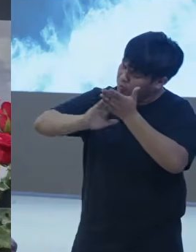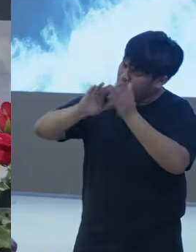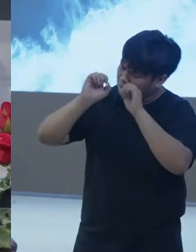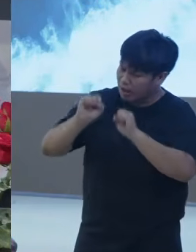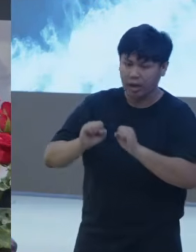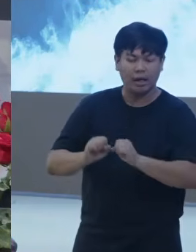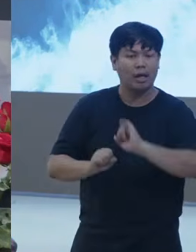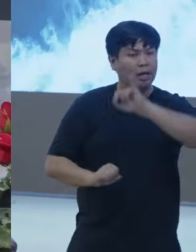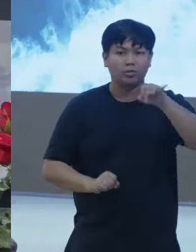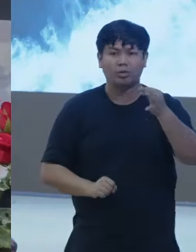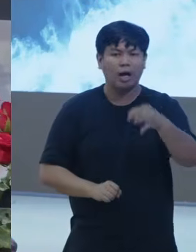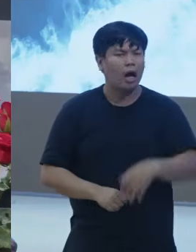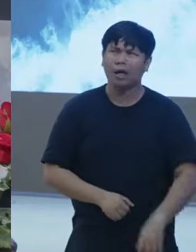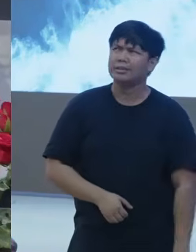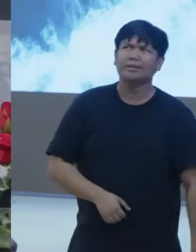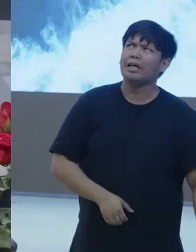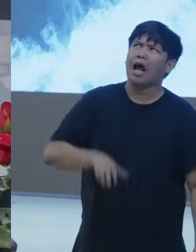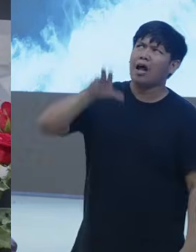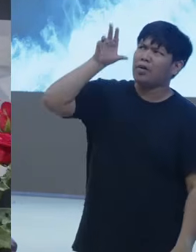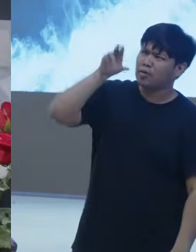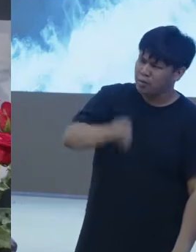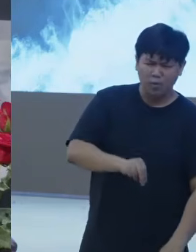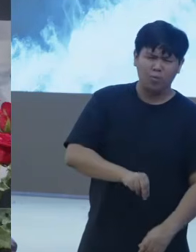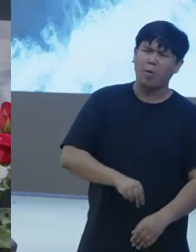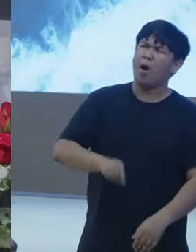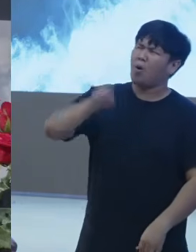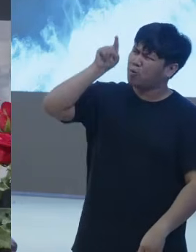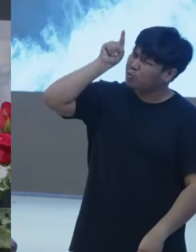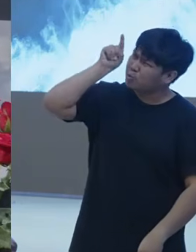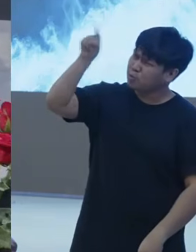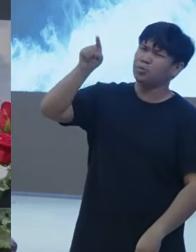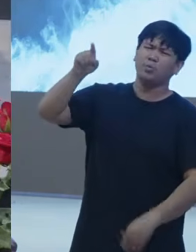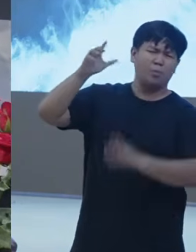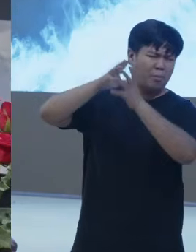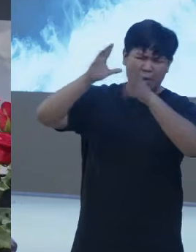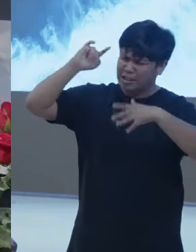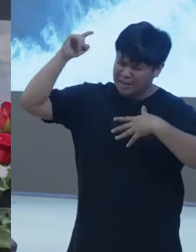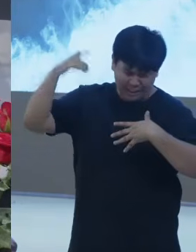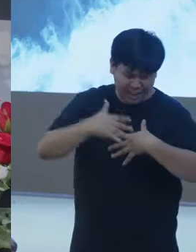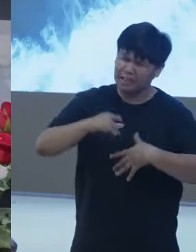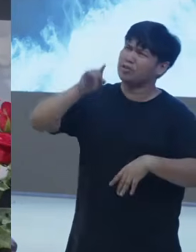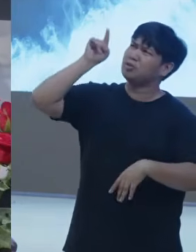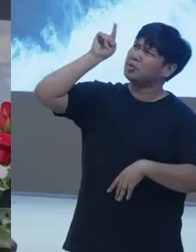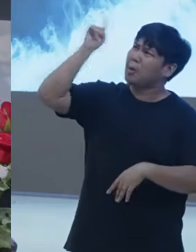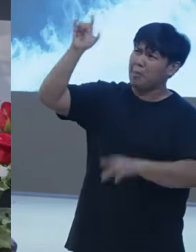ay mabagal, magalit at nag-uumapaw sa pag-ibig na tapat.